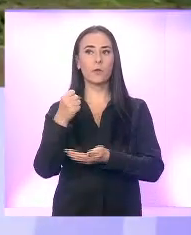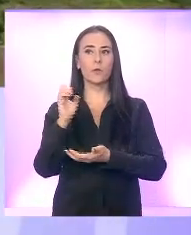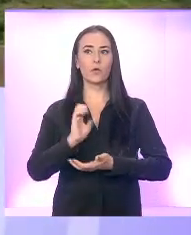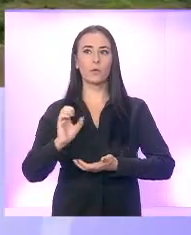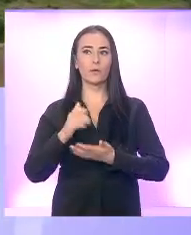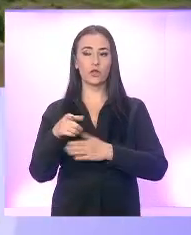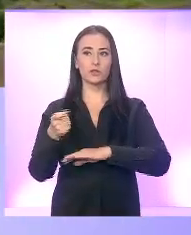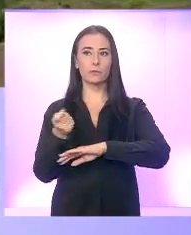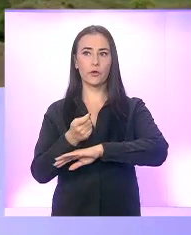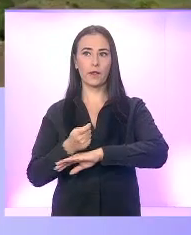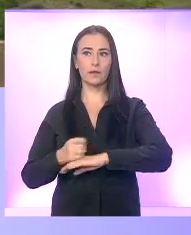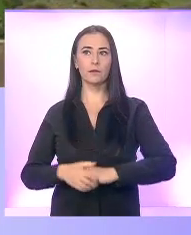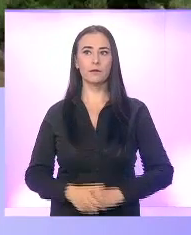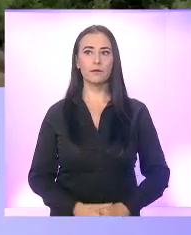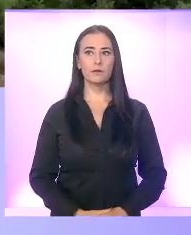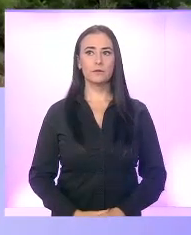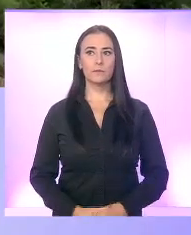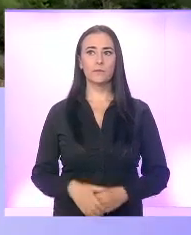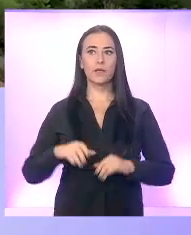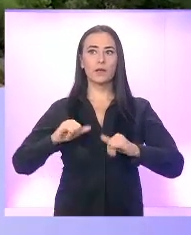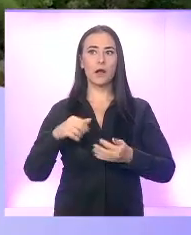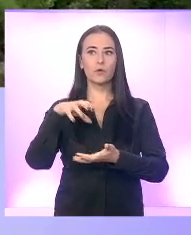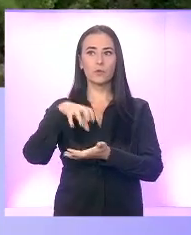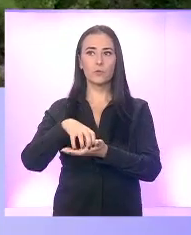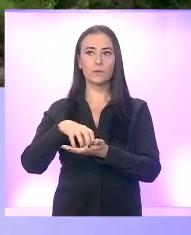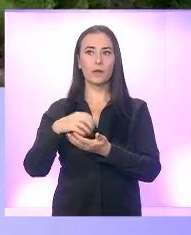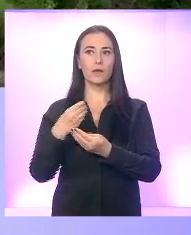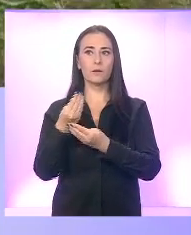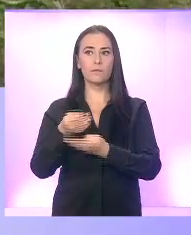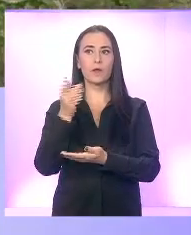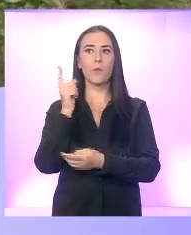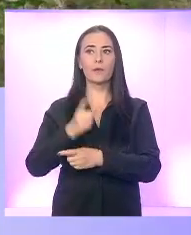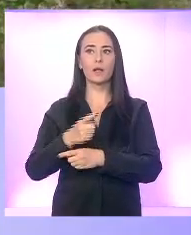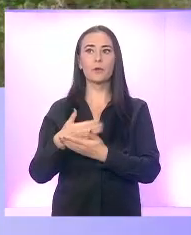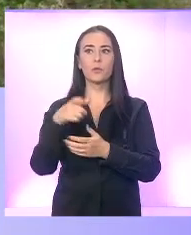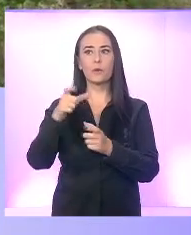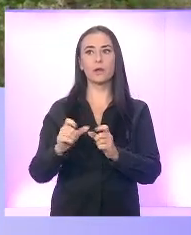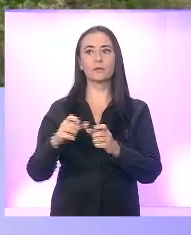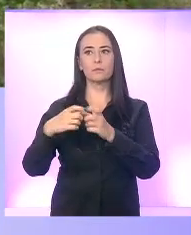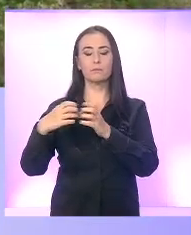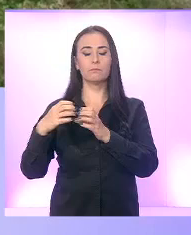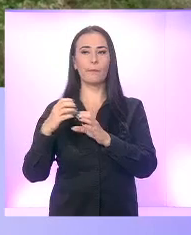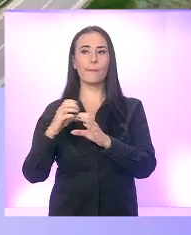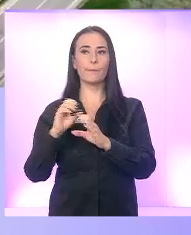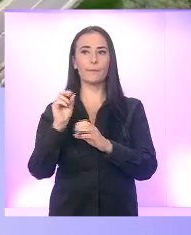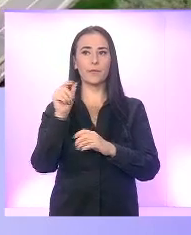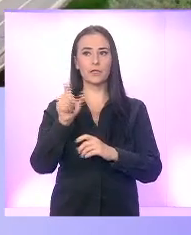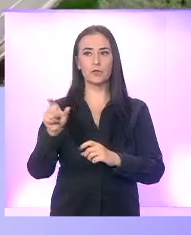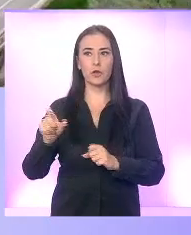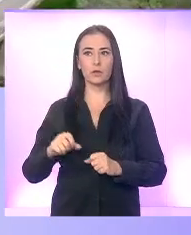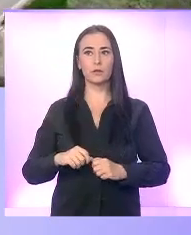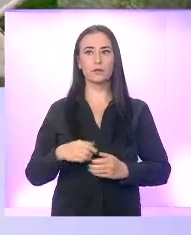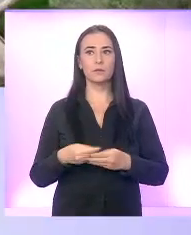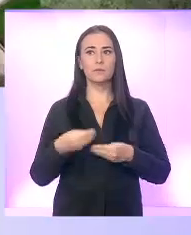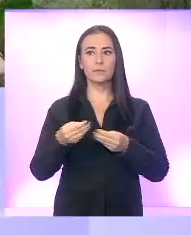mare proiect de infrastructură din România în ultimii 30 de ani, care presupune și construirea a două tuneluri